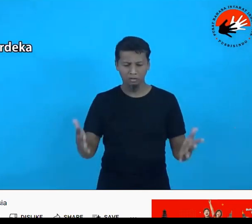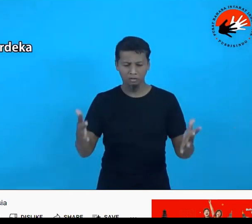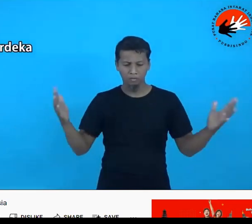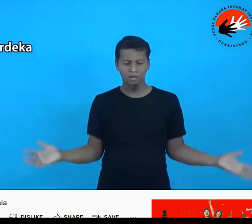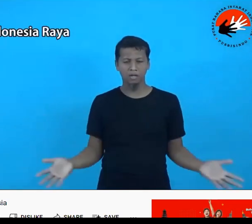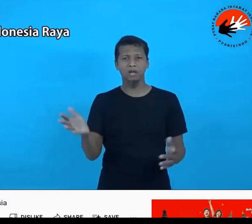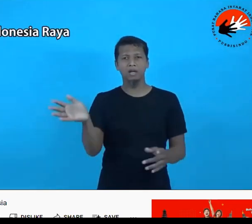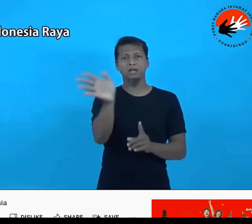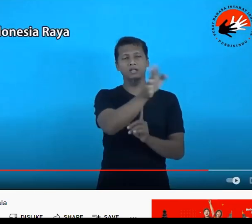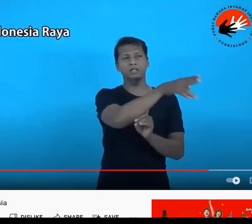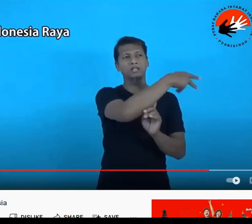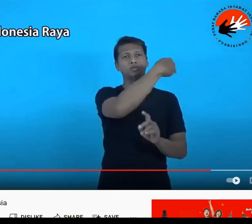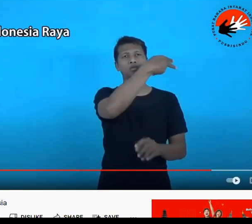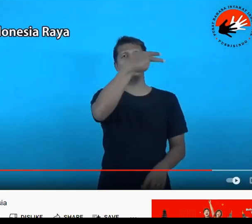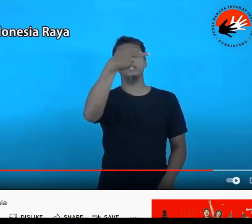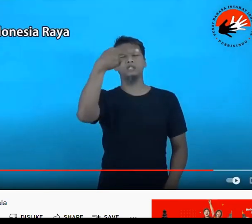hatimu